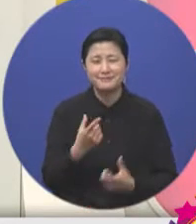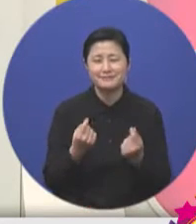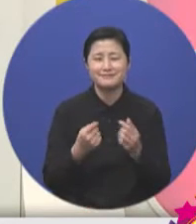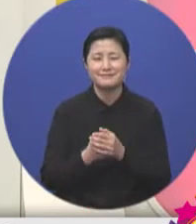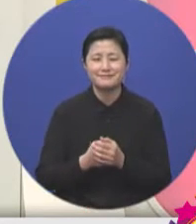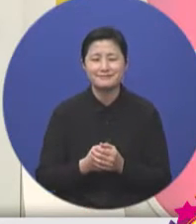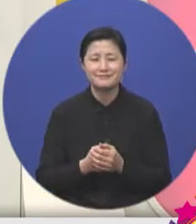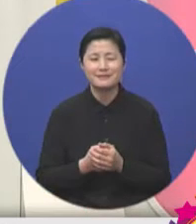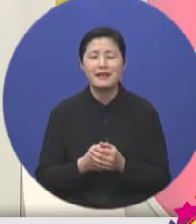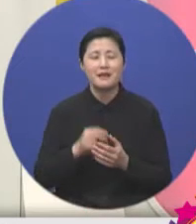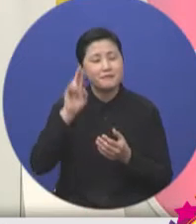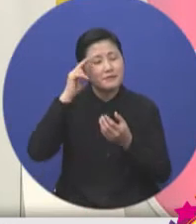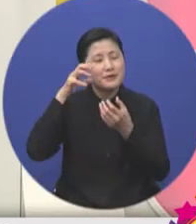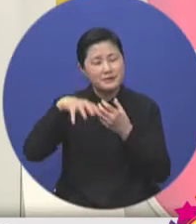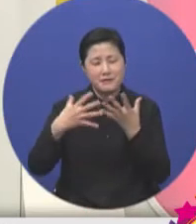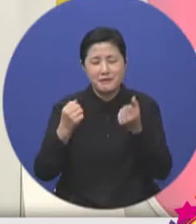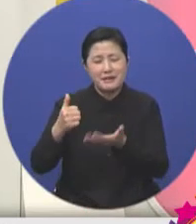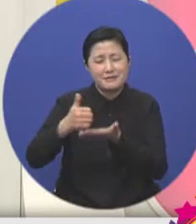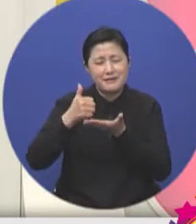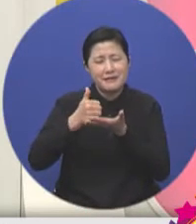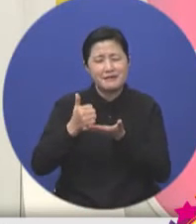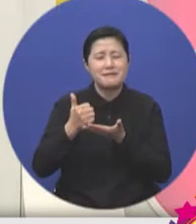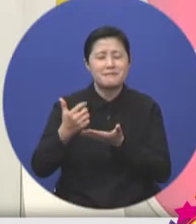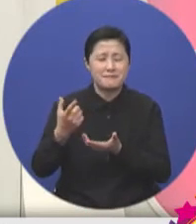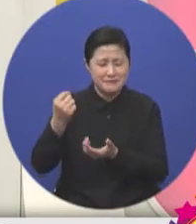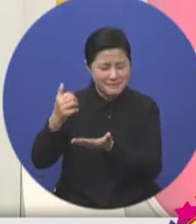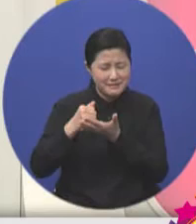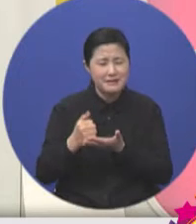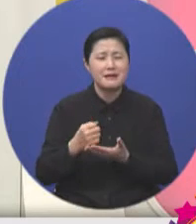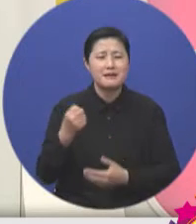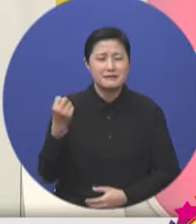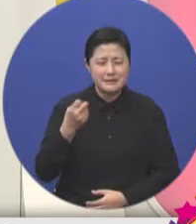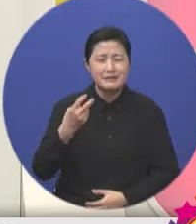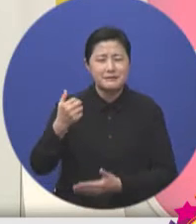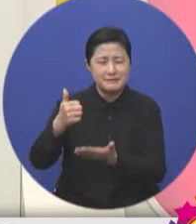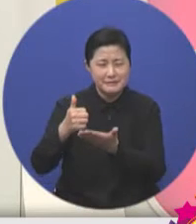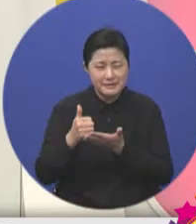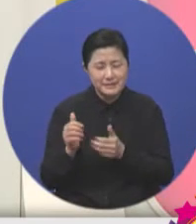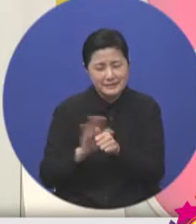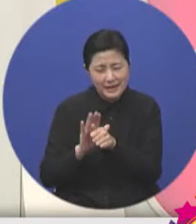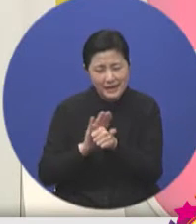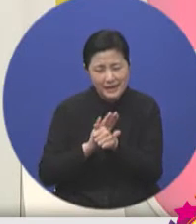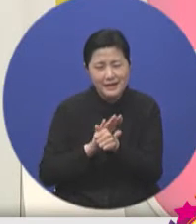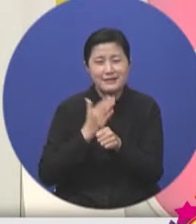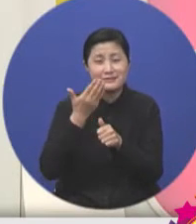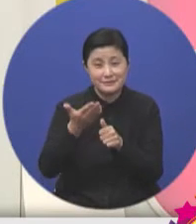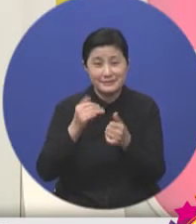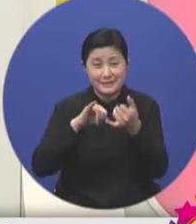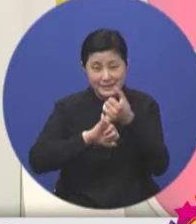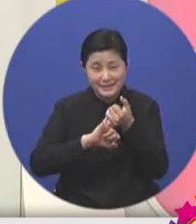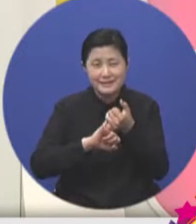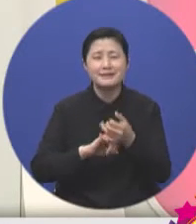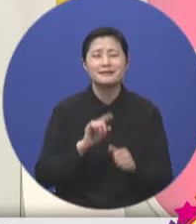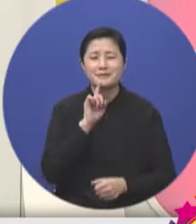저. 미용실에 많이 오시면 하영 없어요. 잘 해드리겠습니다. 그러니까 잘